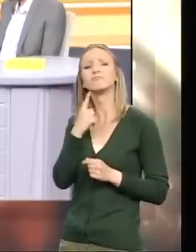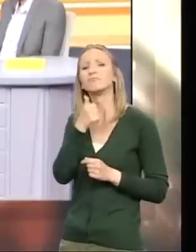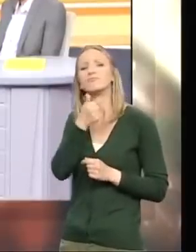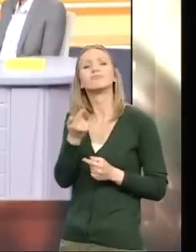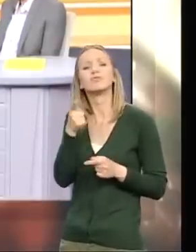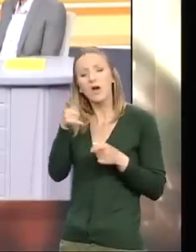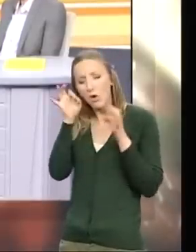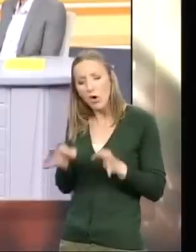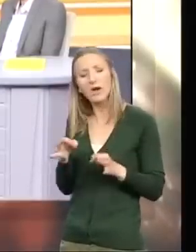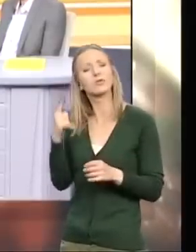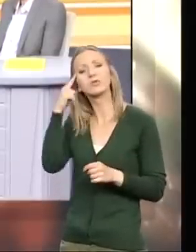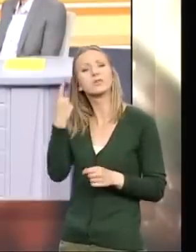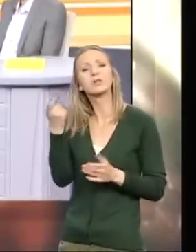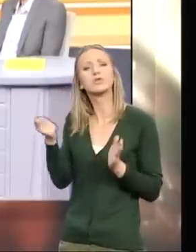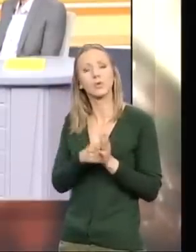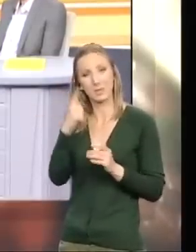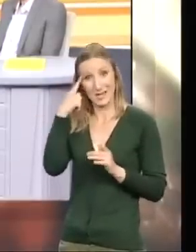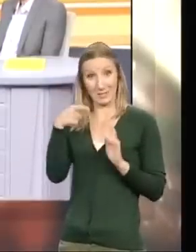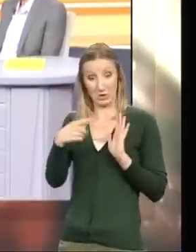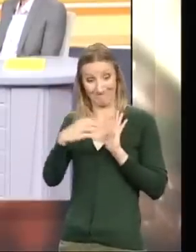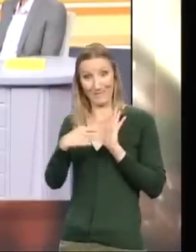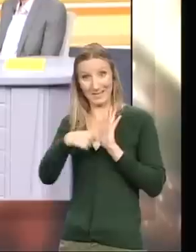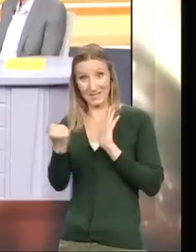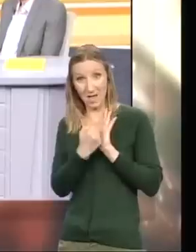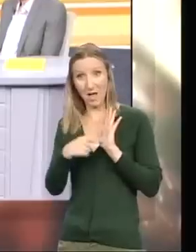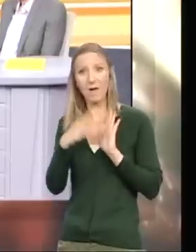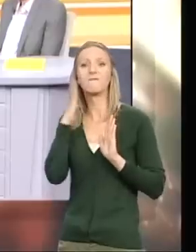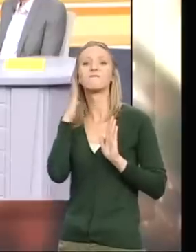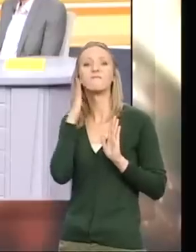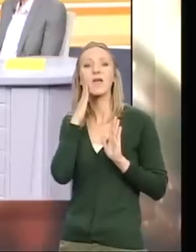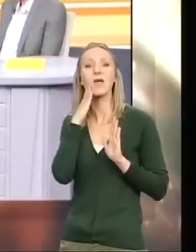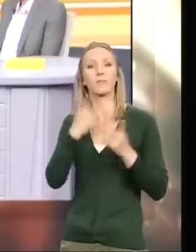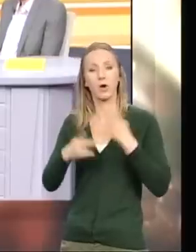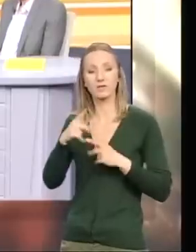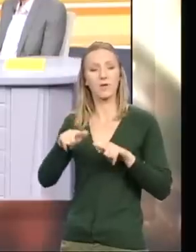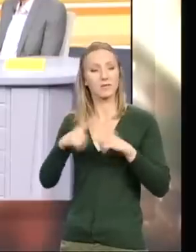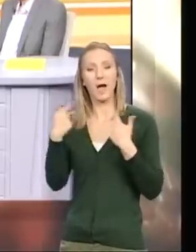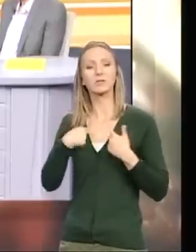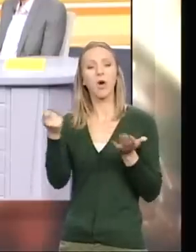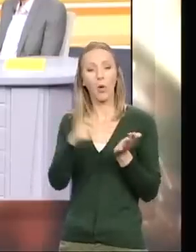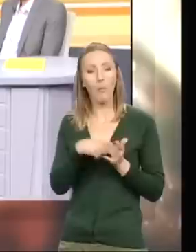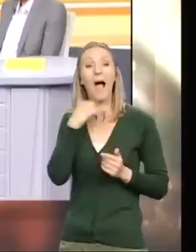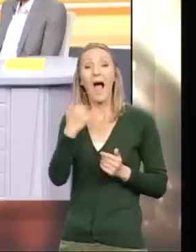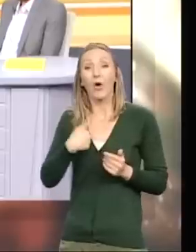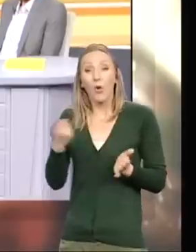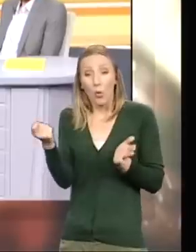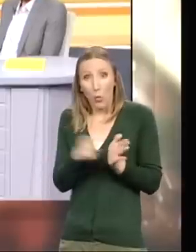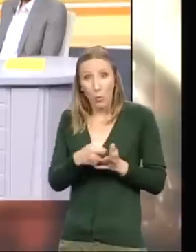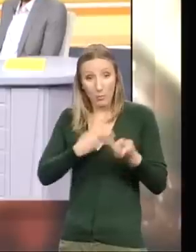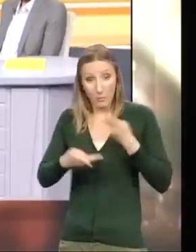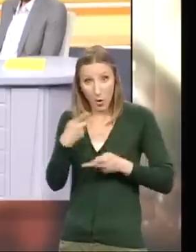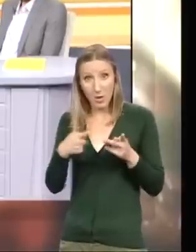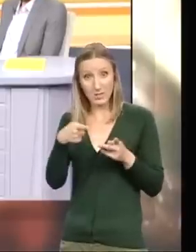kvaliteta proizvoda? Pre svega, sam znak FER proizvod nosi jasnu poruku kupcu da kupovinom proizvoda, odnosno